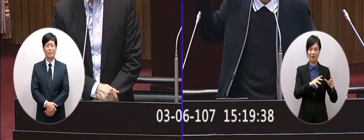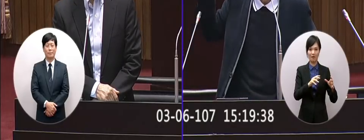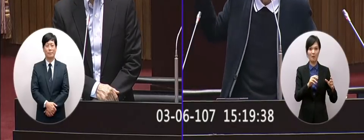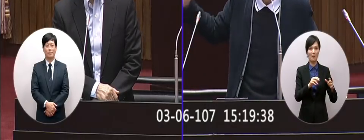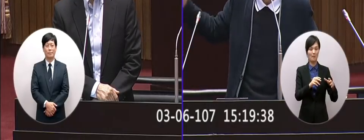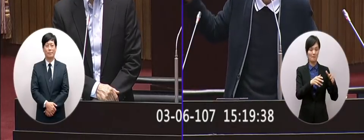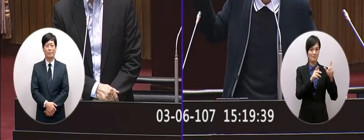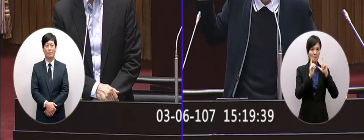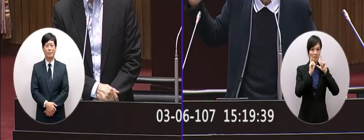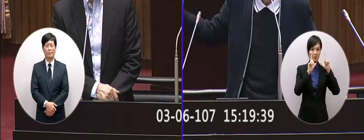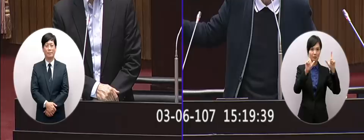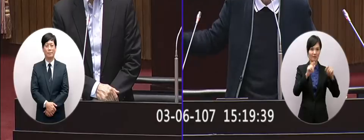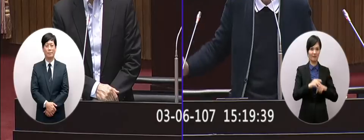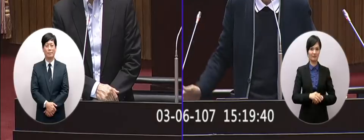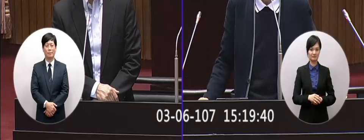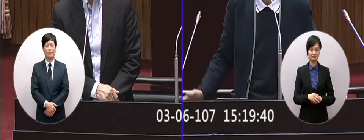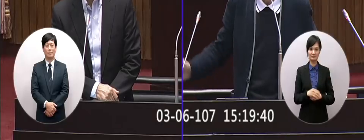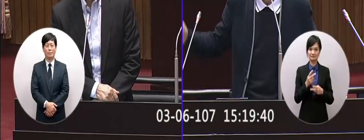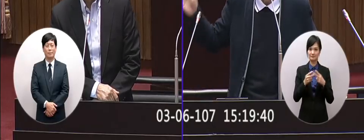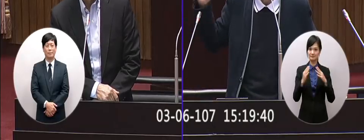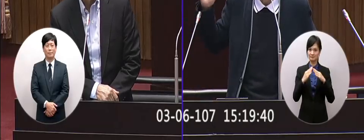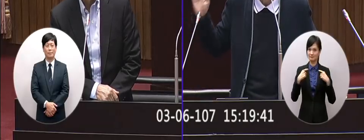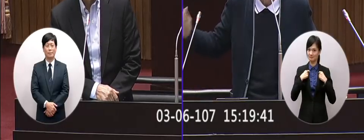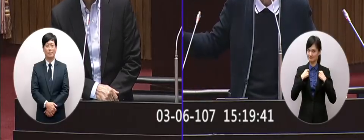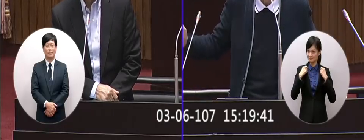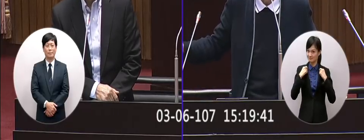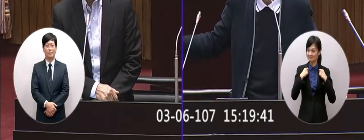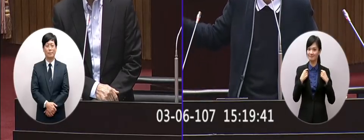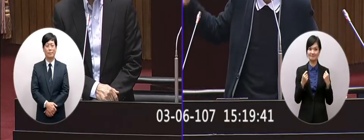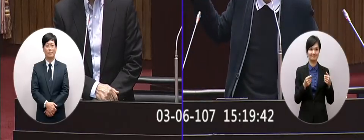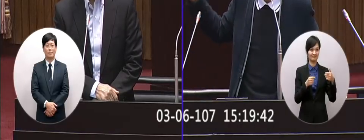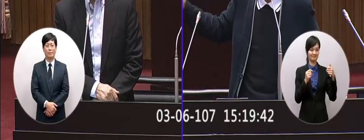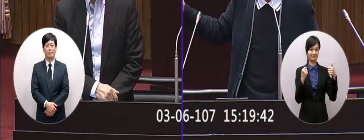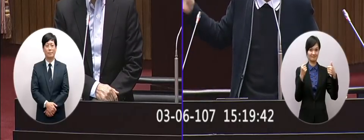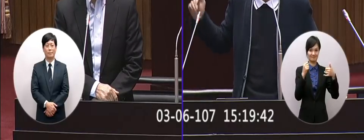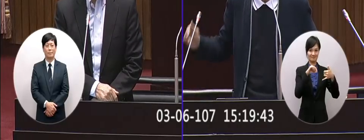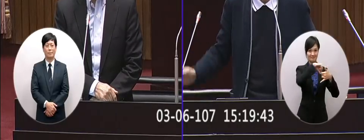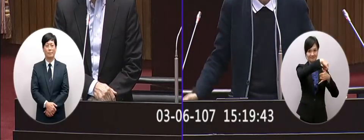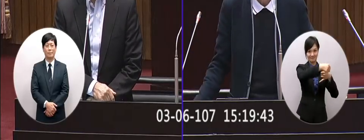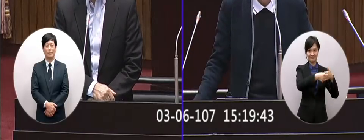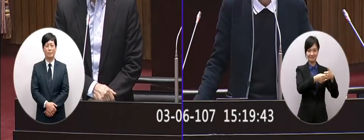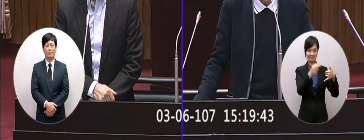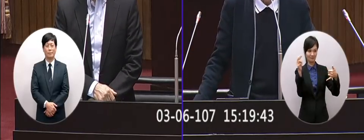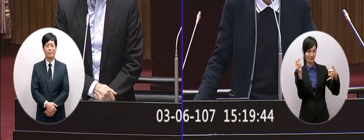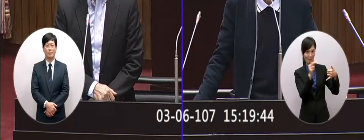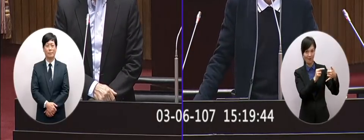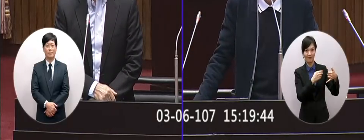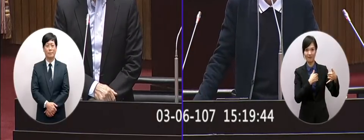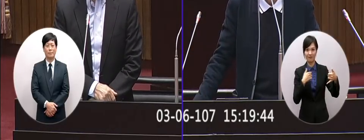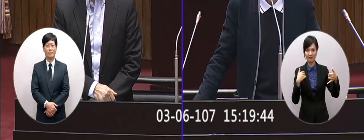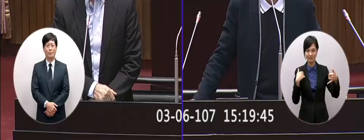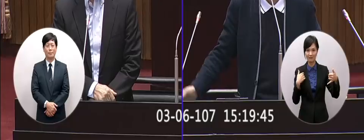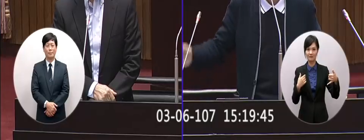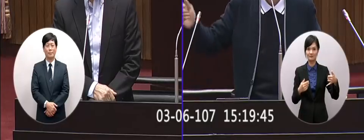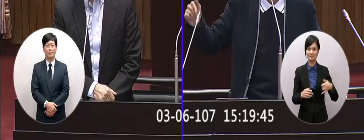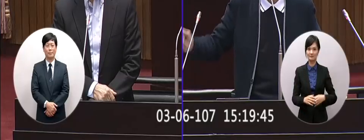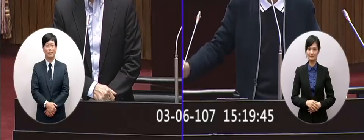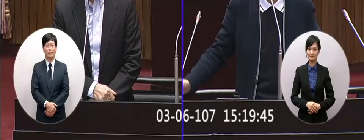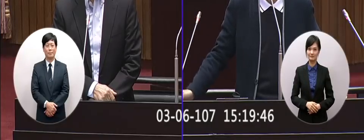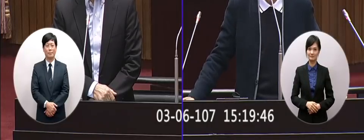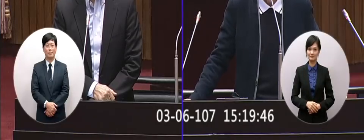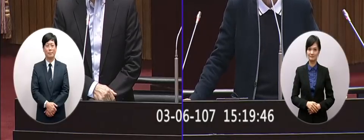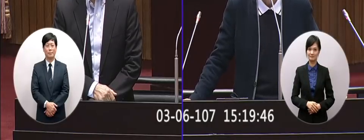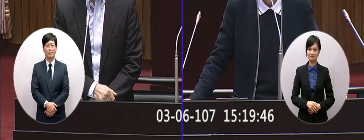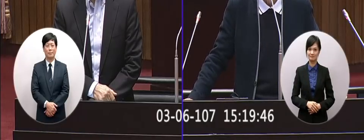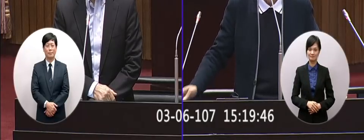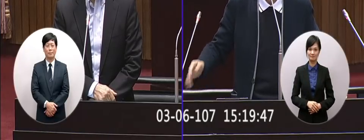家声音的作个丈夫，那个客家人的服饰，甚至于作个短裤的啊，那个光棍伊